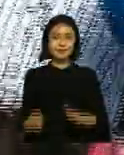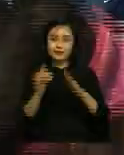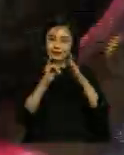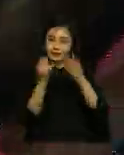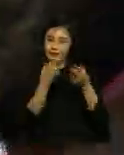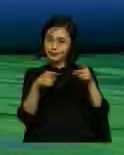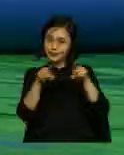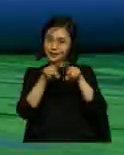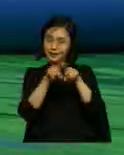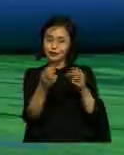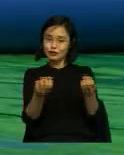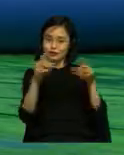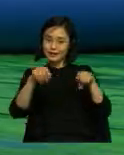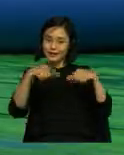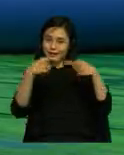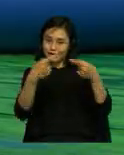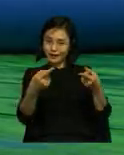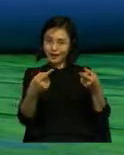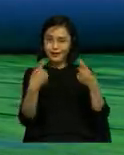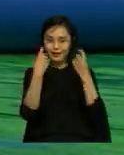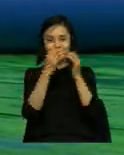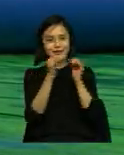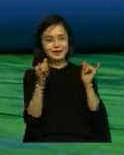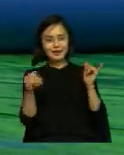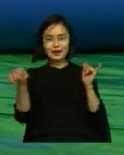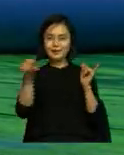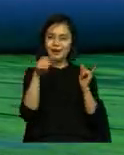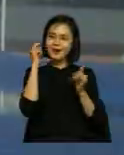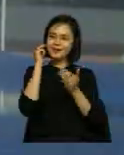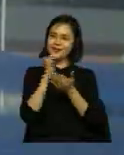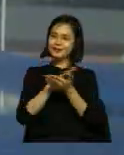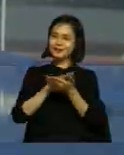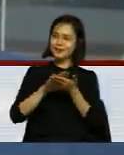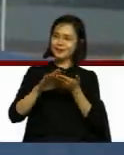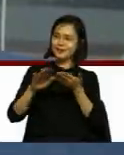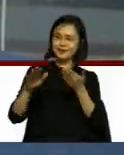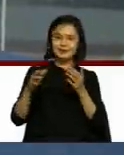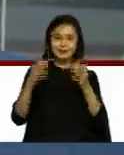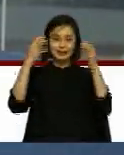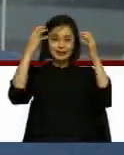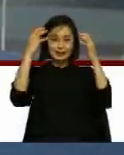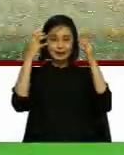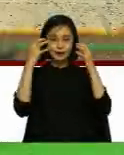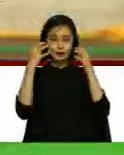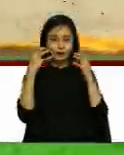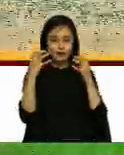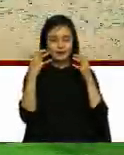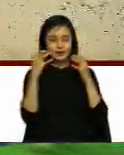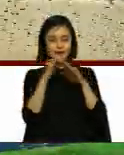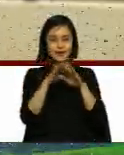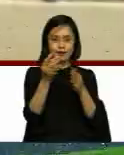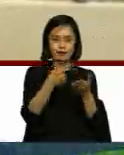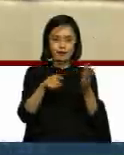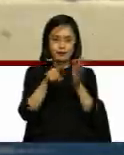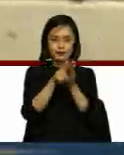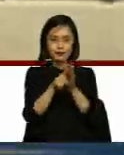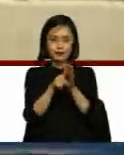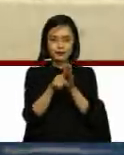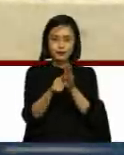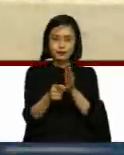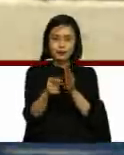찾은 관광객들도 모처럼의 시원함을 만끽합니다. 더위를 줄이기 위해 물을 공중으로 분사하고 바닥에도 계속